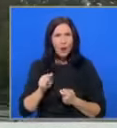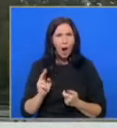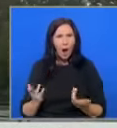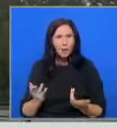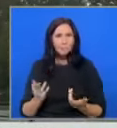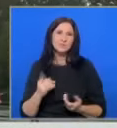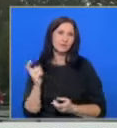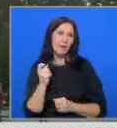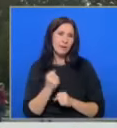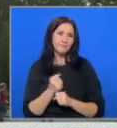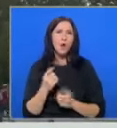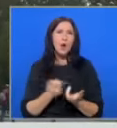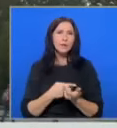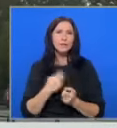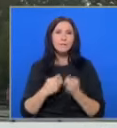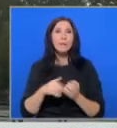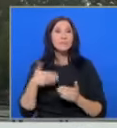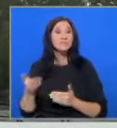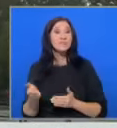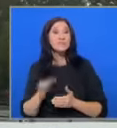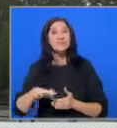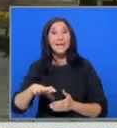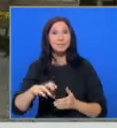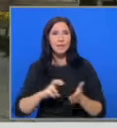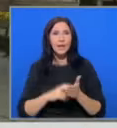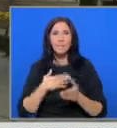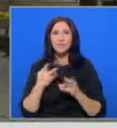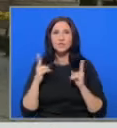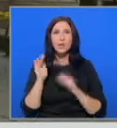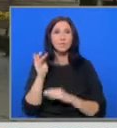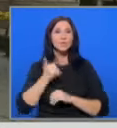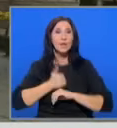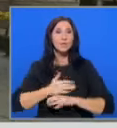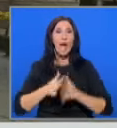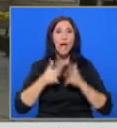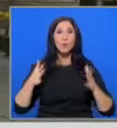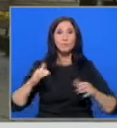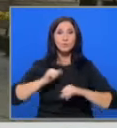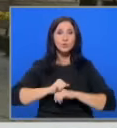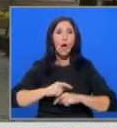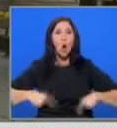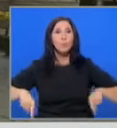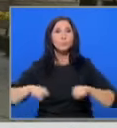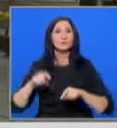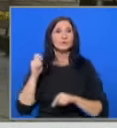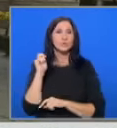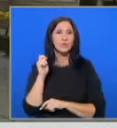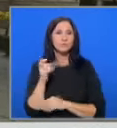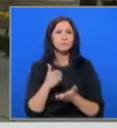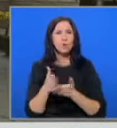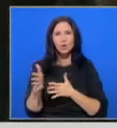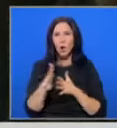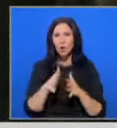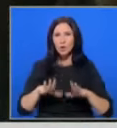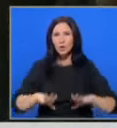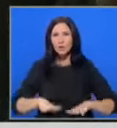работа. Редица проблеми извън сектор енергетика има да решава и бъдещия кмет на най-голямата община в областта Кюстендил. Според жители,